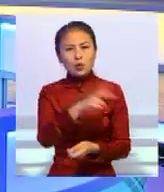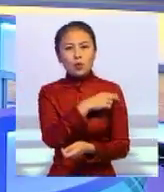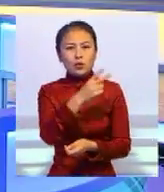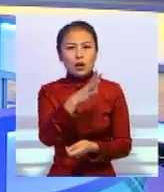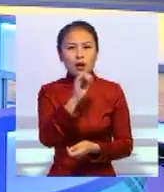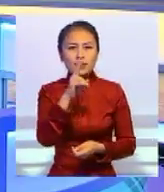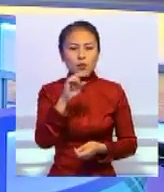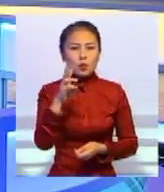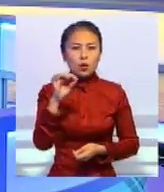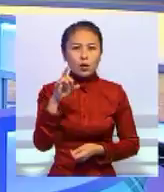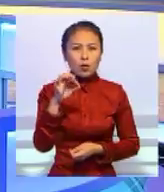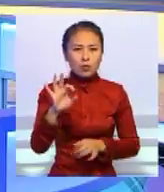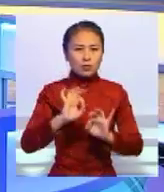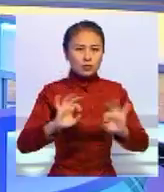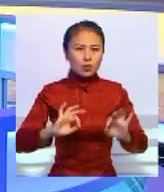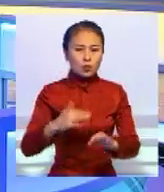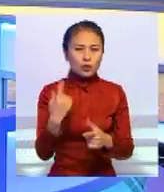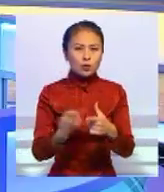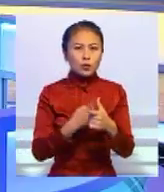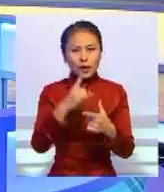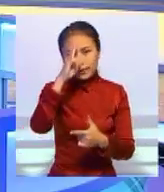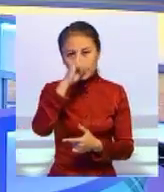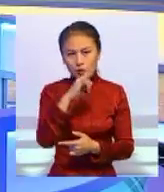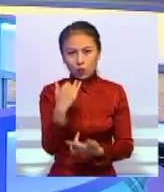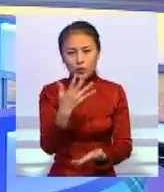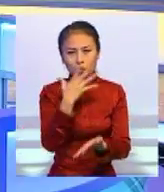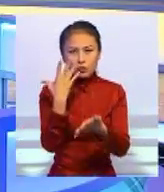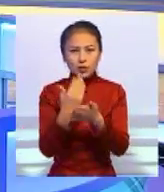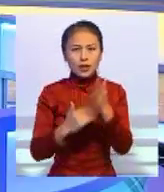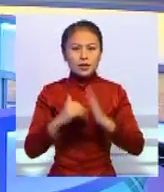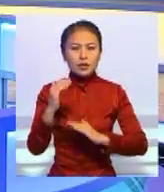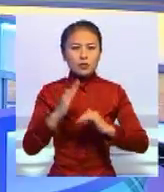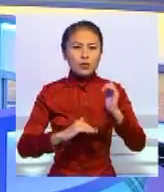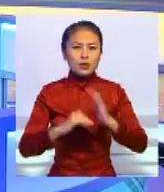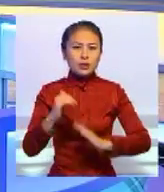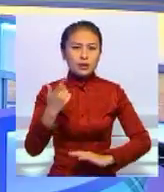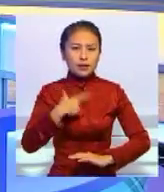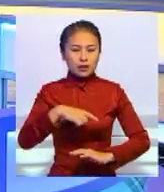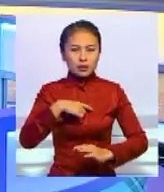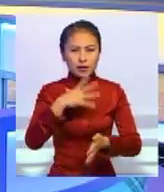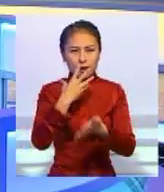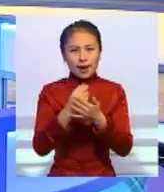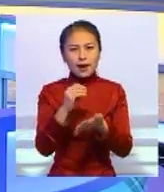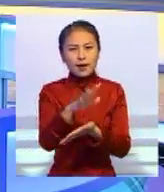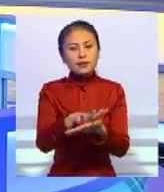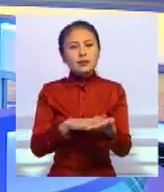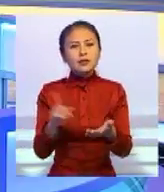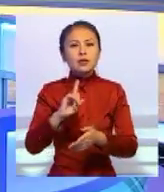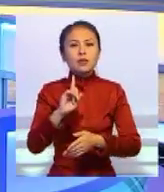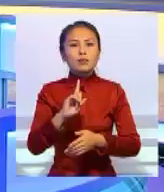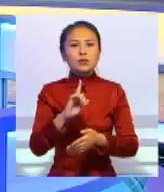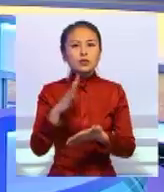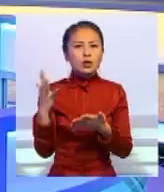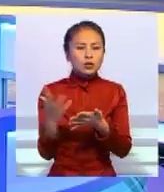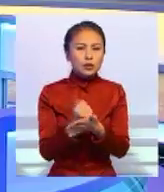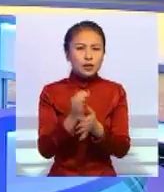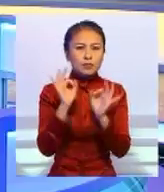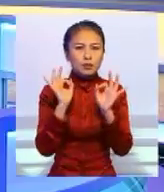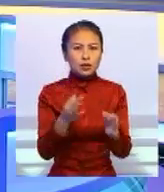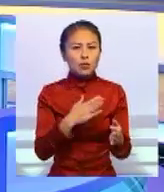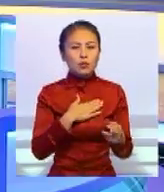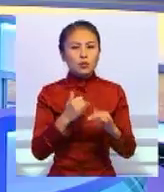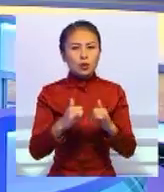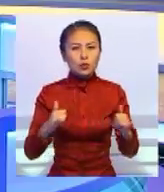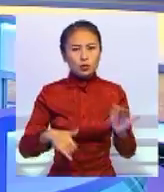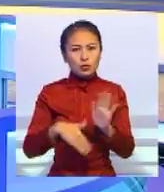докторы Александр Пухкал осылай дейді. Оның айтуынша, Қазақстанның осы дөрістегі тәжірибесі елдің одан әрі табысты, әрі